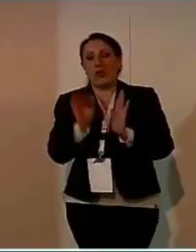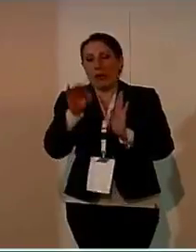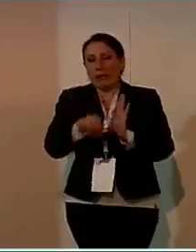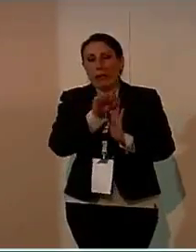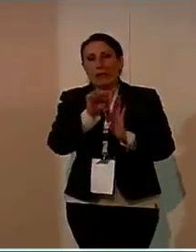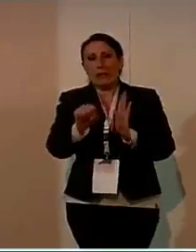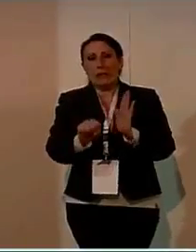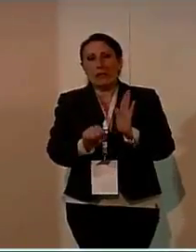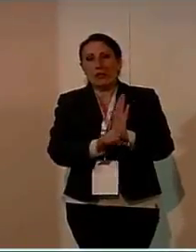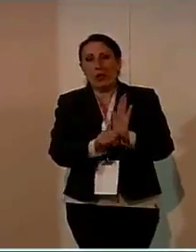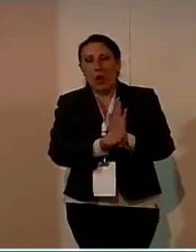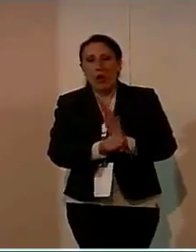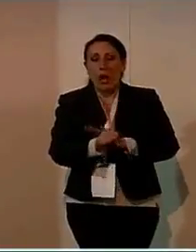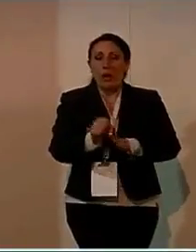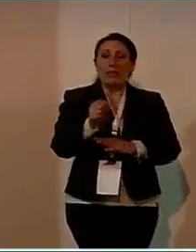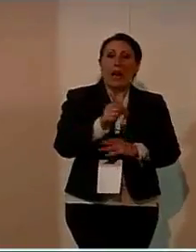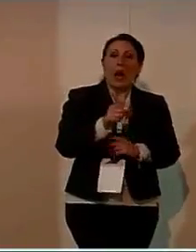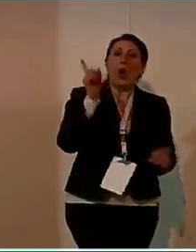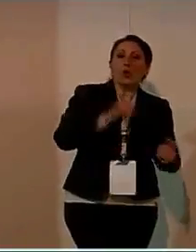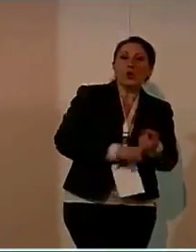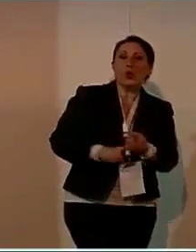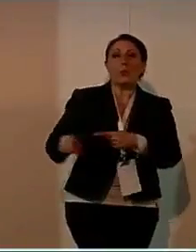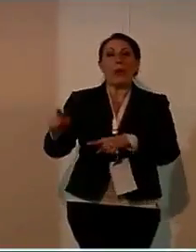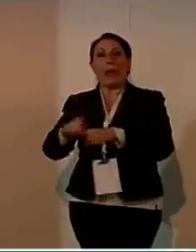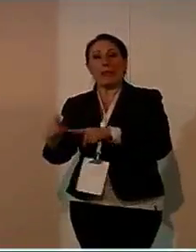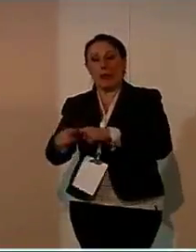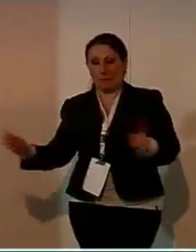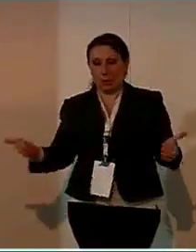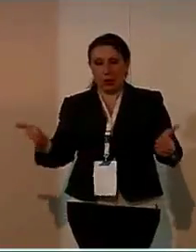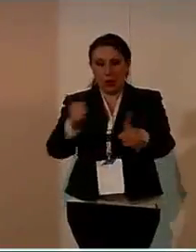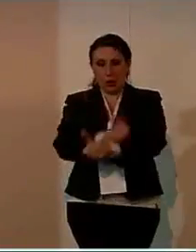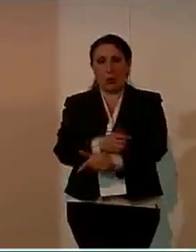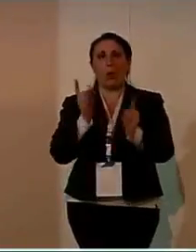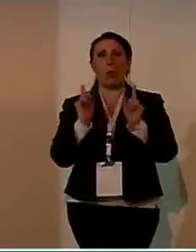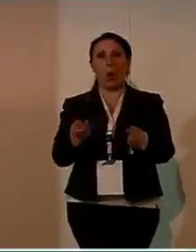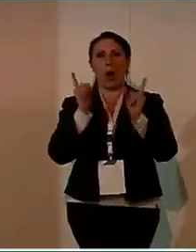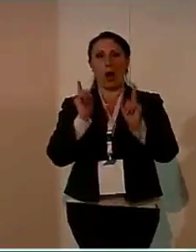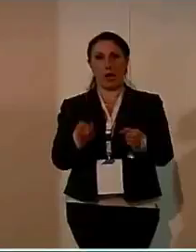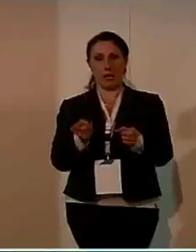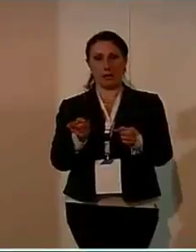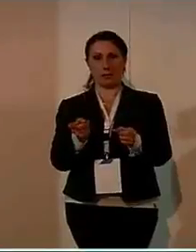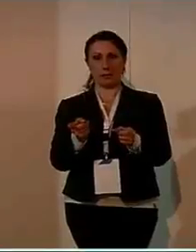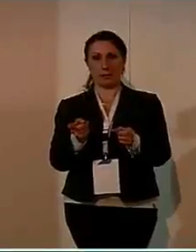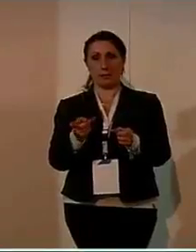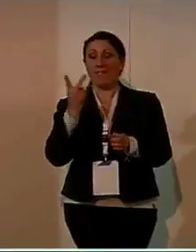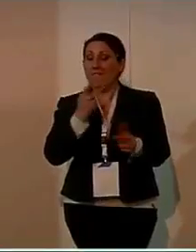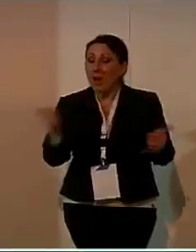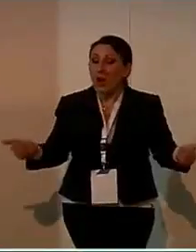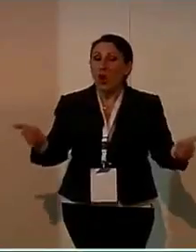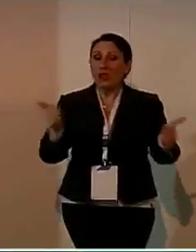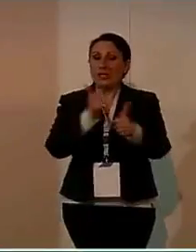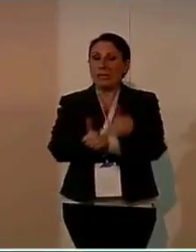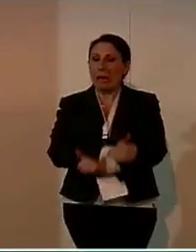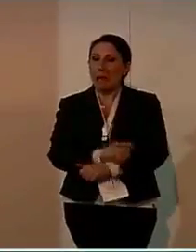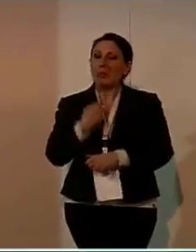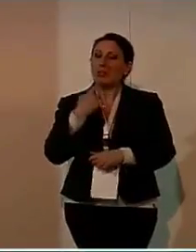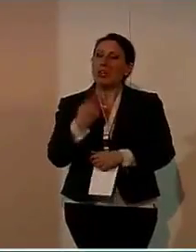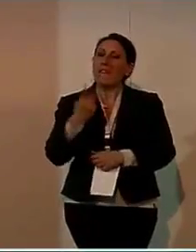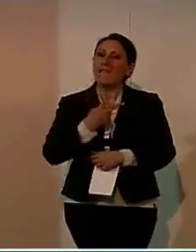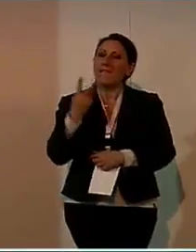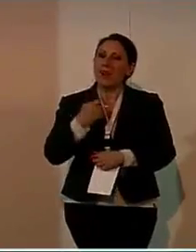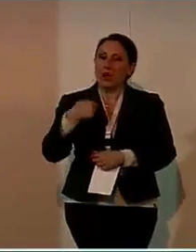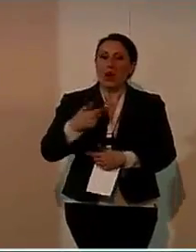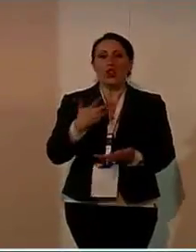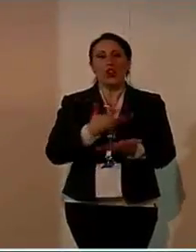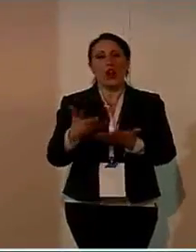debito bisogna sostituire qualcosa di diverso e quello scambio nuovo dirà se il nostro racconto avrà forza